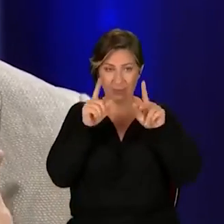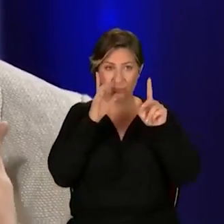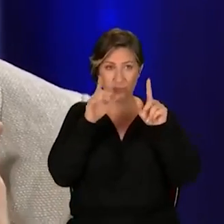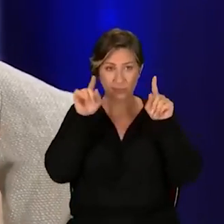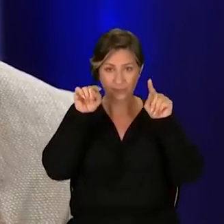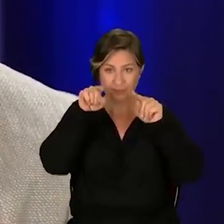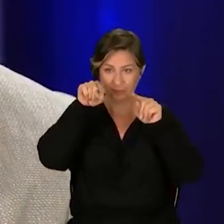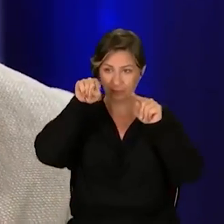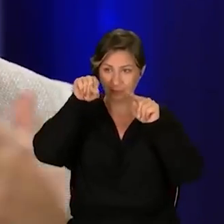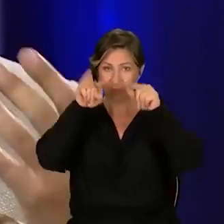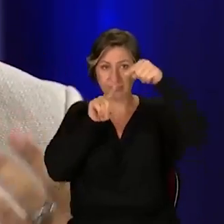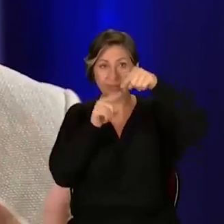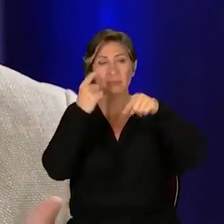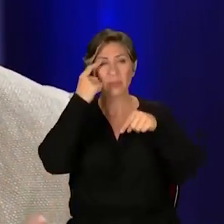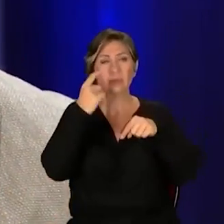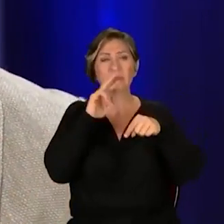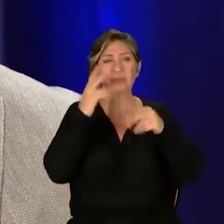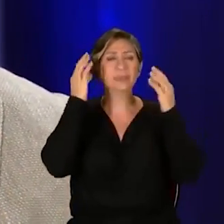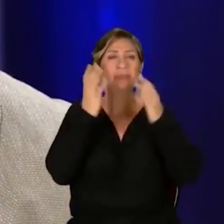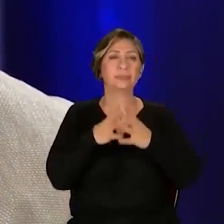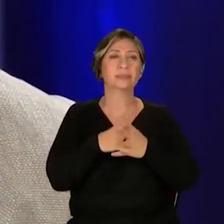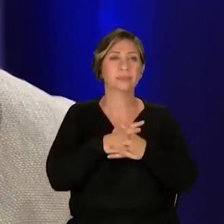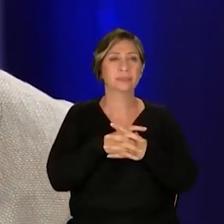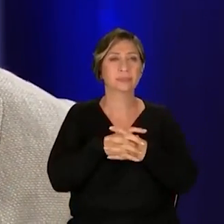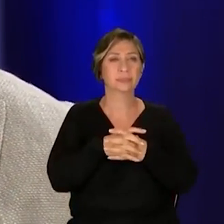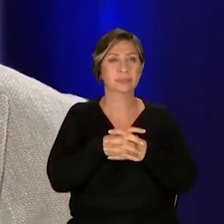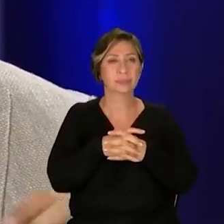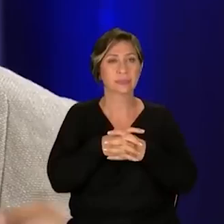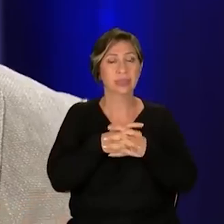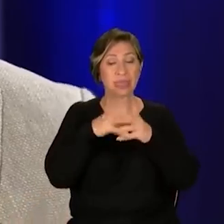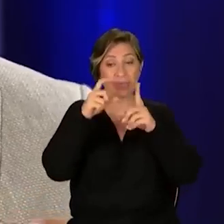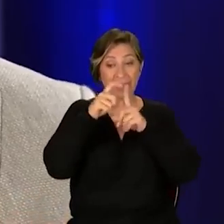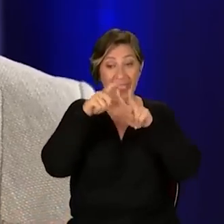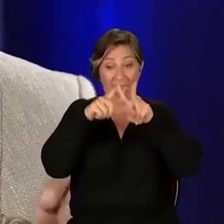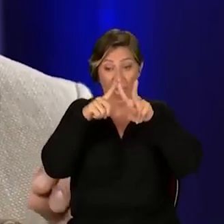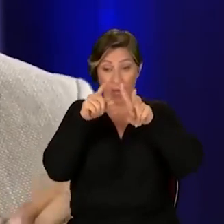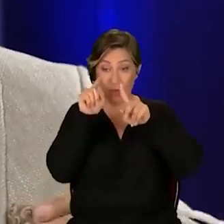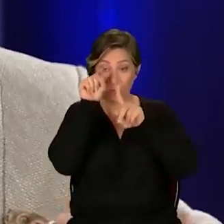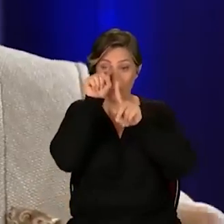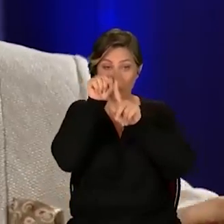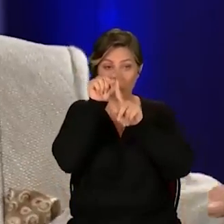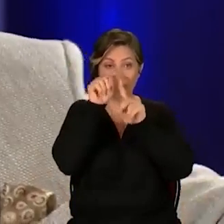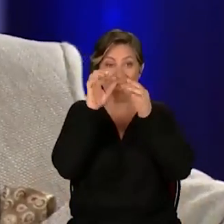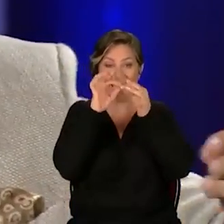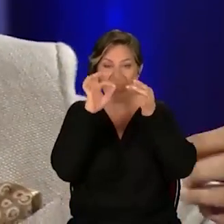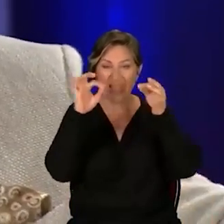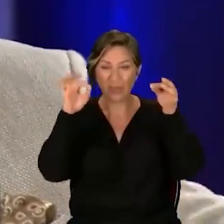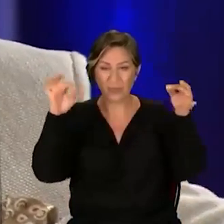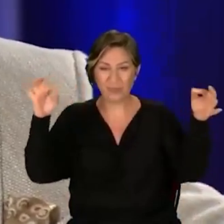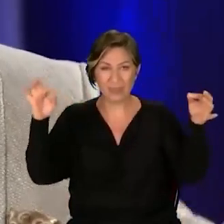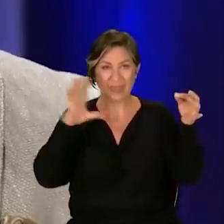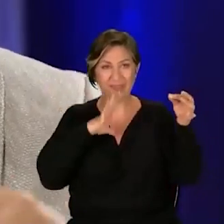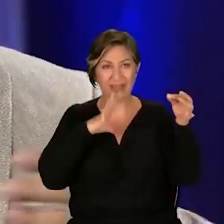biliyorsunuz bizi oluşturan göz rengimizi, saçımızı, bizim kemik yapımızı oluşturan yapı. Bunun ucunda böyle iplik tanecikleri